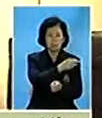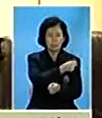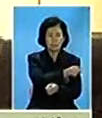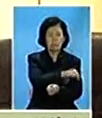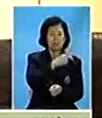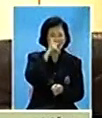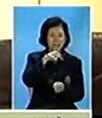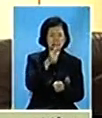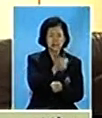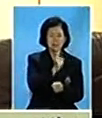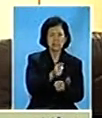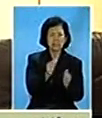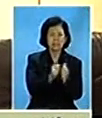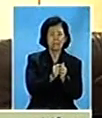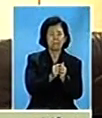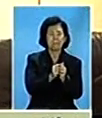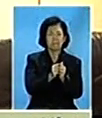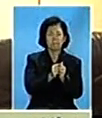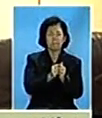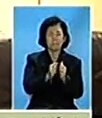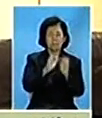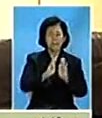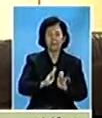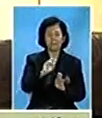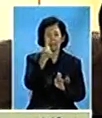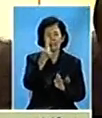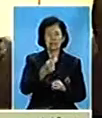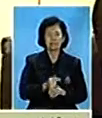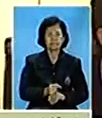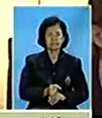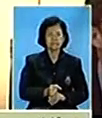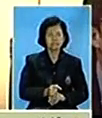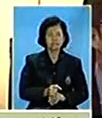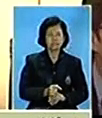แผนไทยแท้ๆกับแพทย์แผนไทยประยุกต์แล้วก็